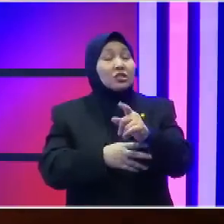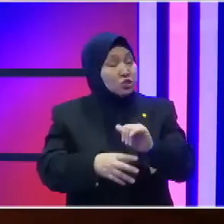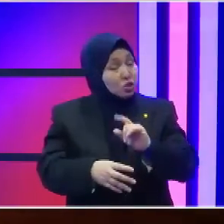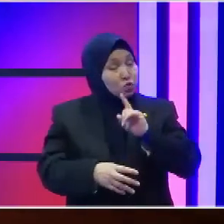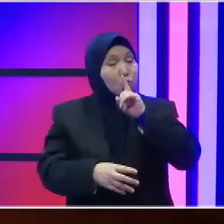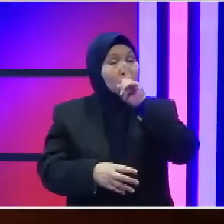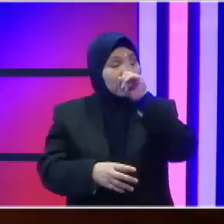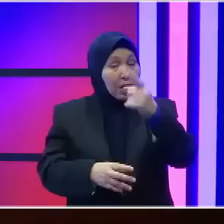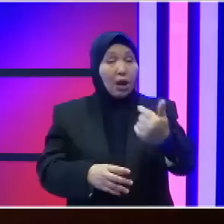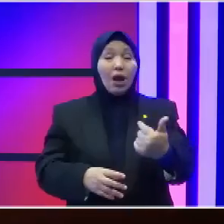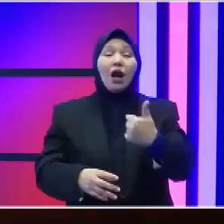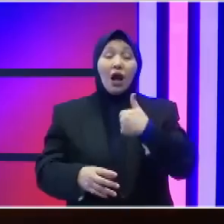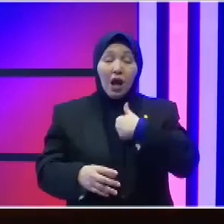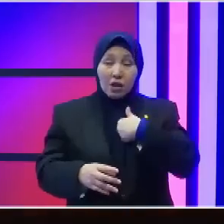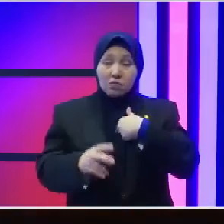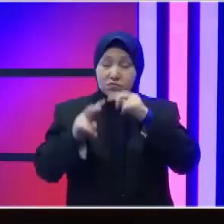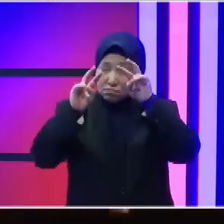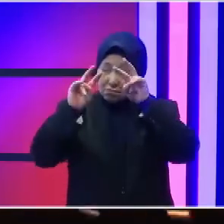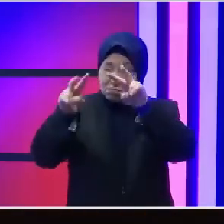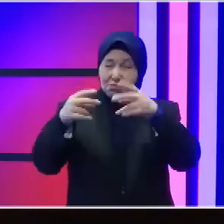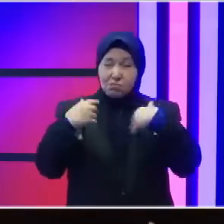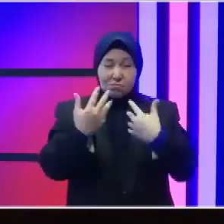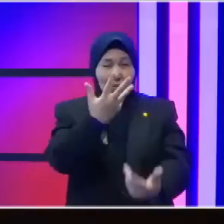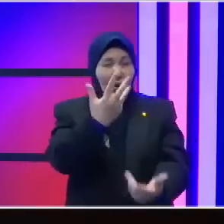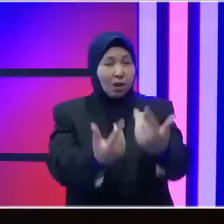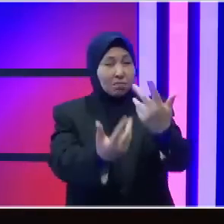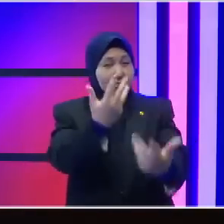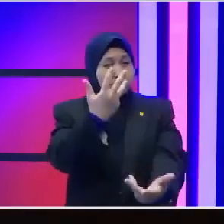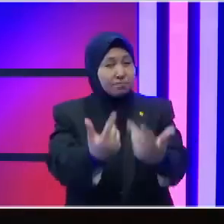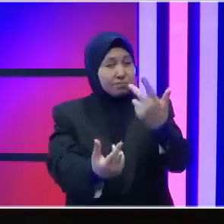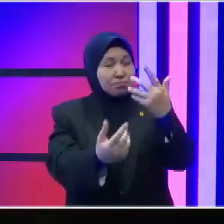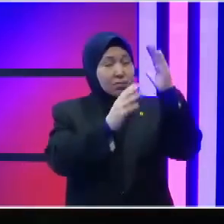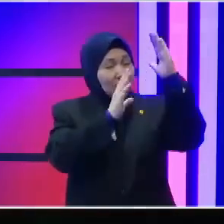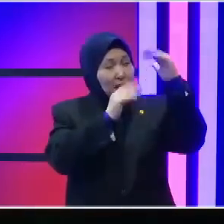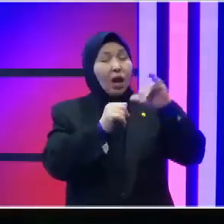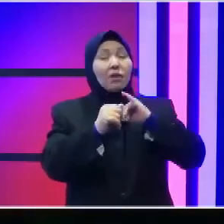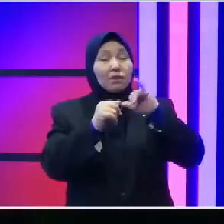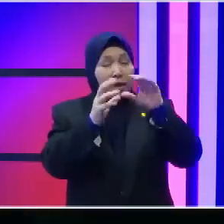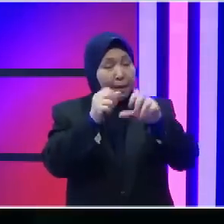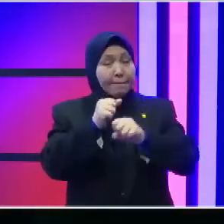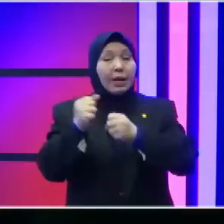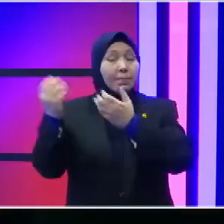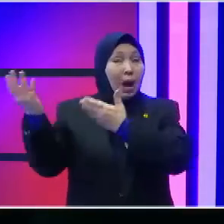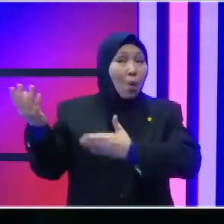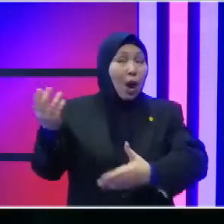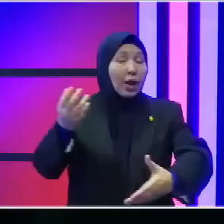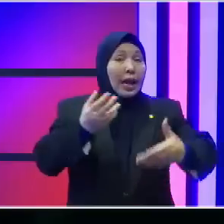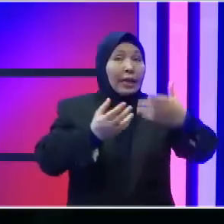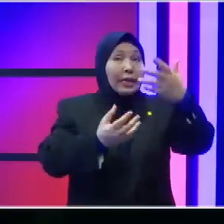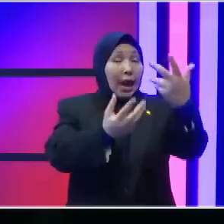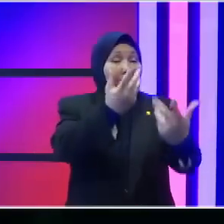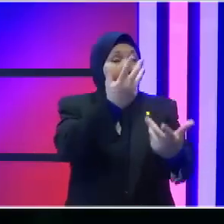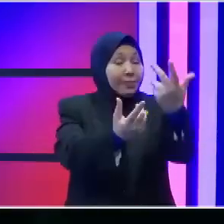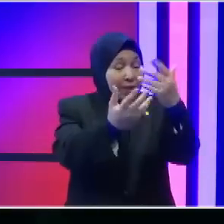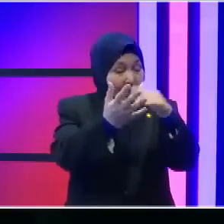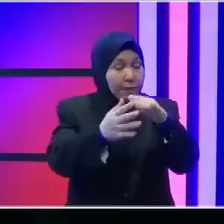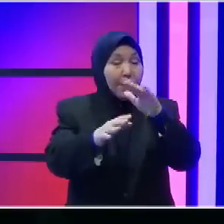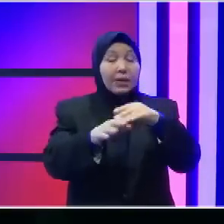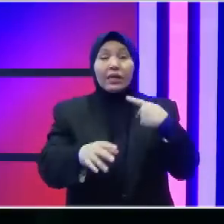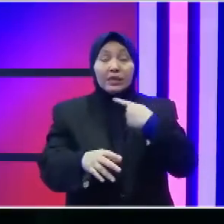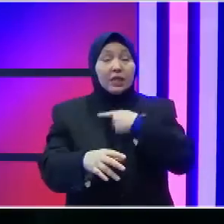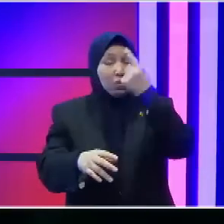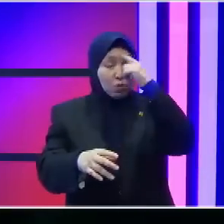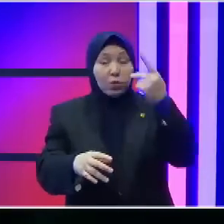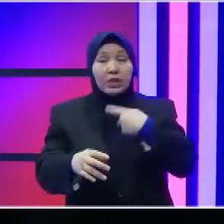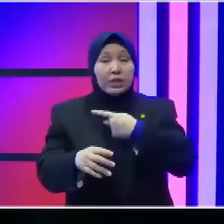nara, sesungguhnya aku ini melihat ada api, moga-moga aku dapat membawa nyalaan api ini kepada kita, untuk kita